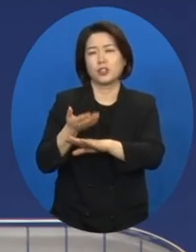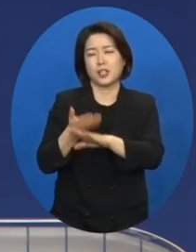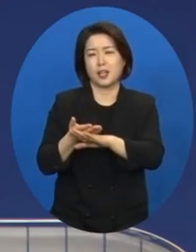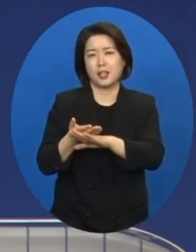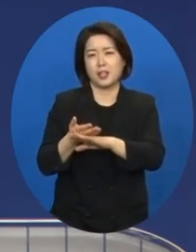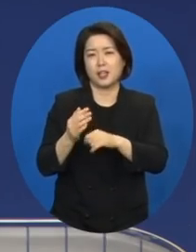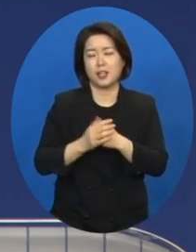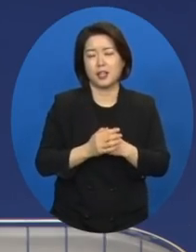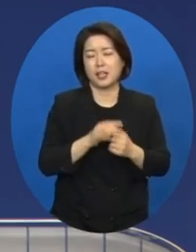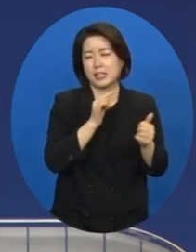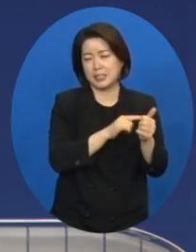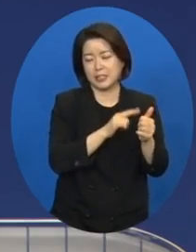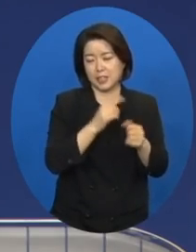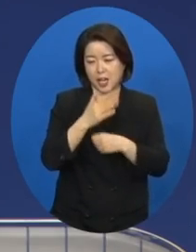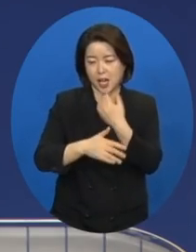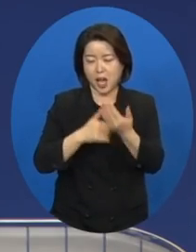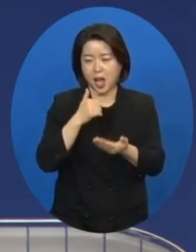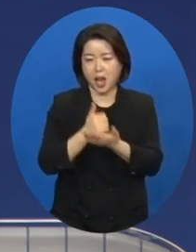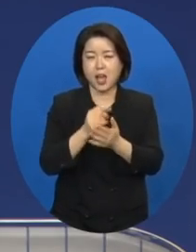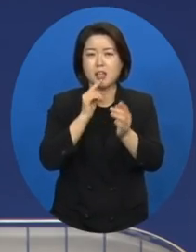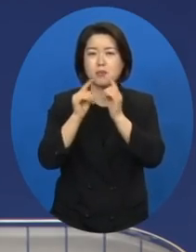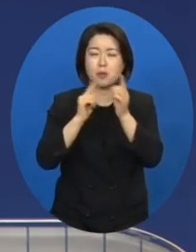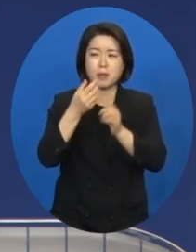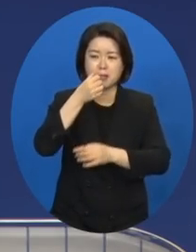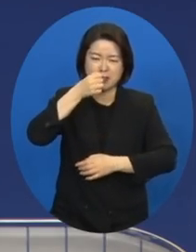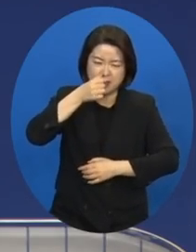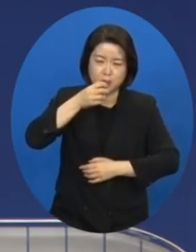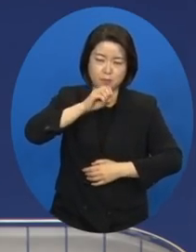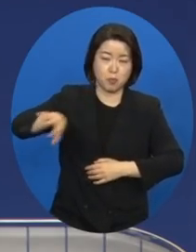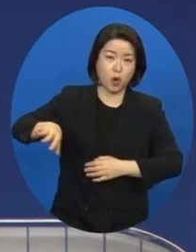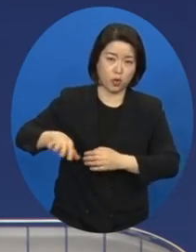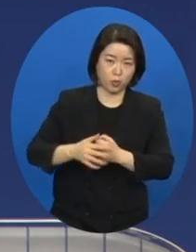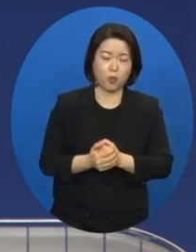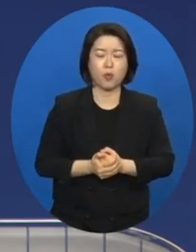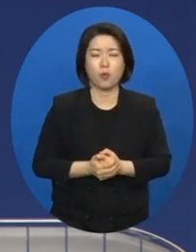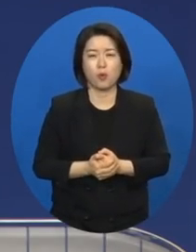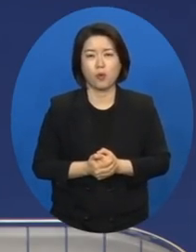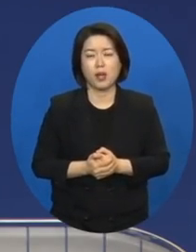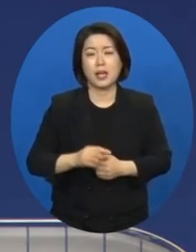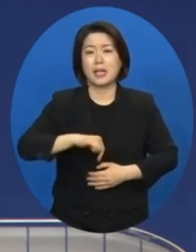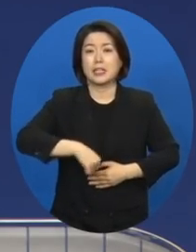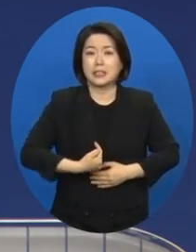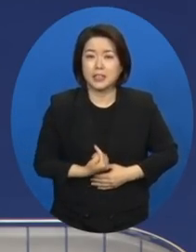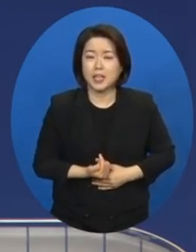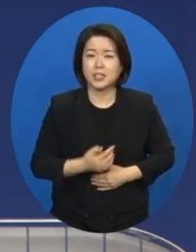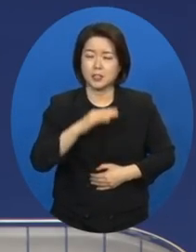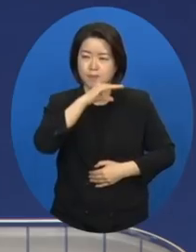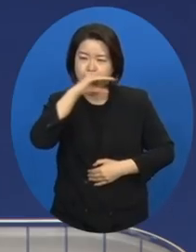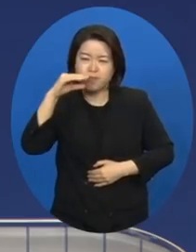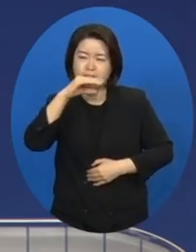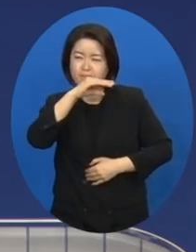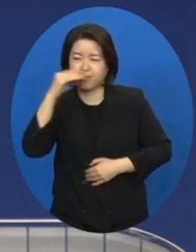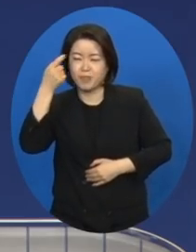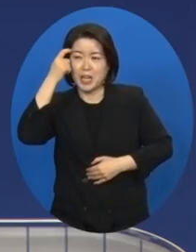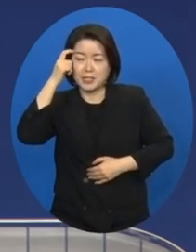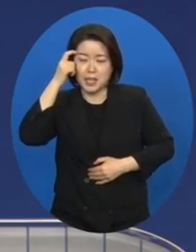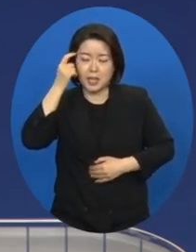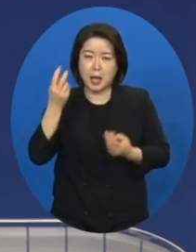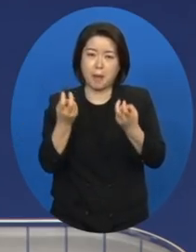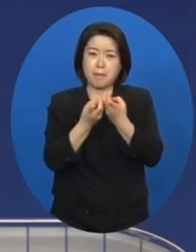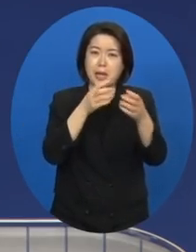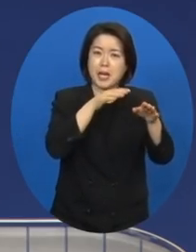그가 하나님의 말씀을 무시하고 버리고 자신이 옳다라고 생각하는